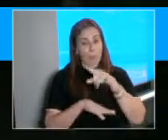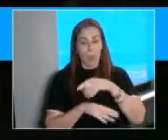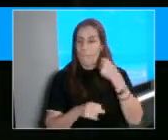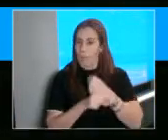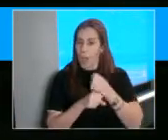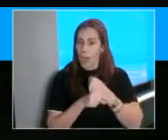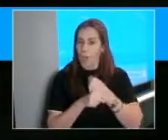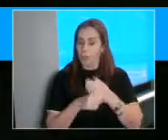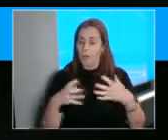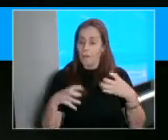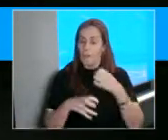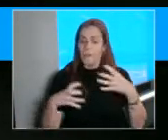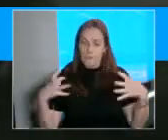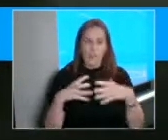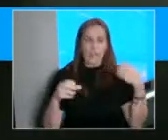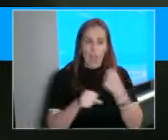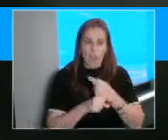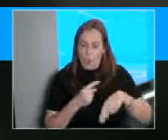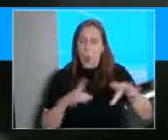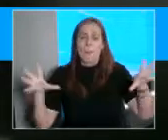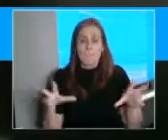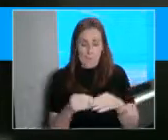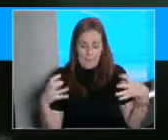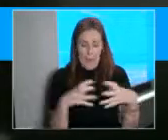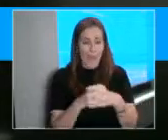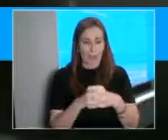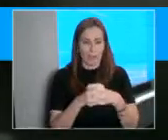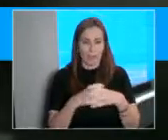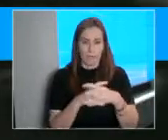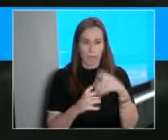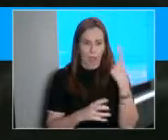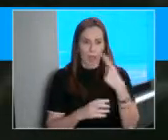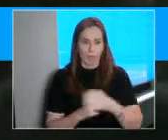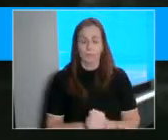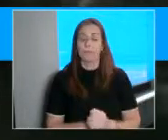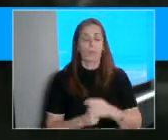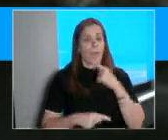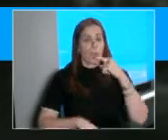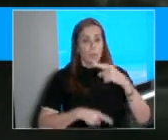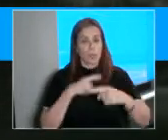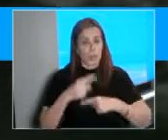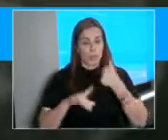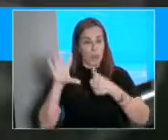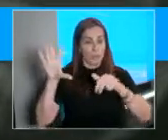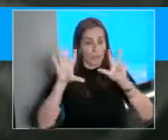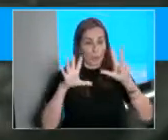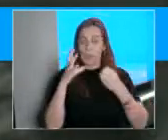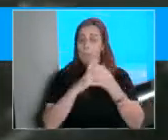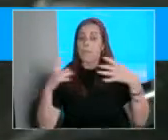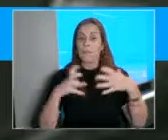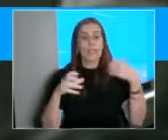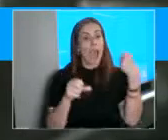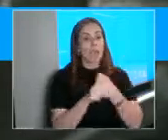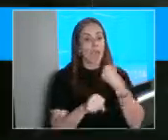פעלה לאיחוד מפאי, אחדות העבודה, פועלי ציון ורפי למפלגה אחת. בשנת 1968, עם הקמת